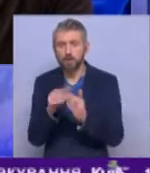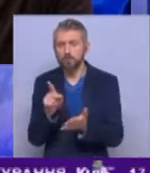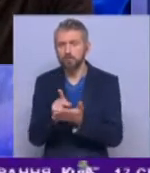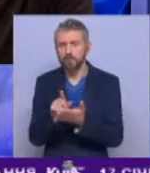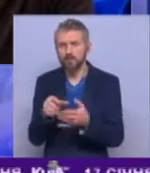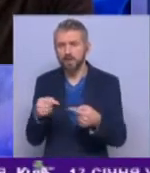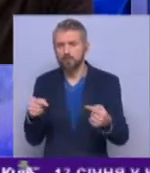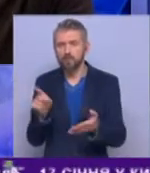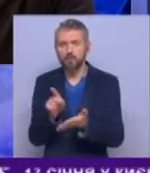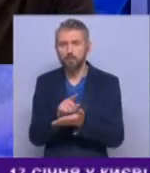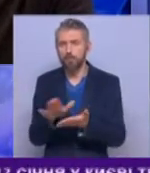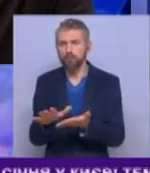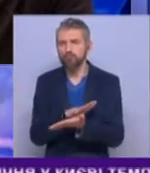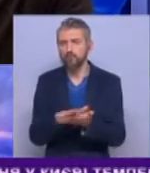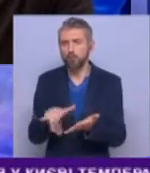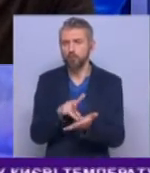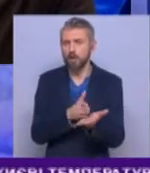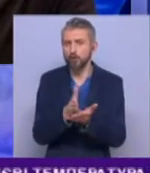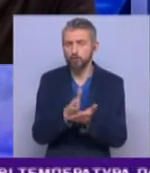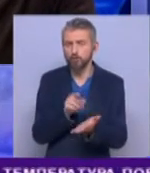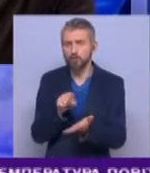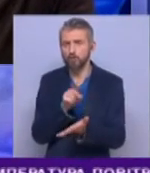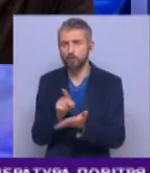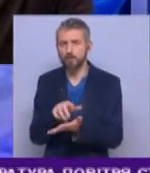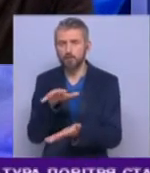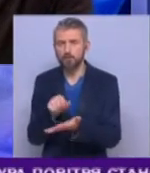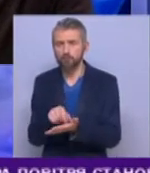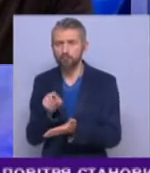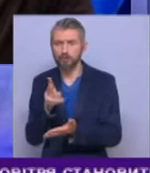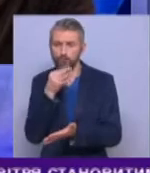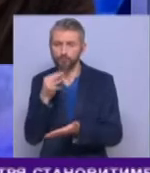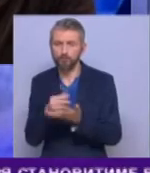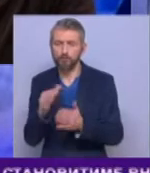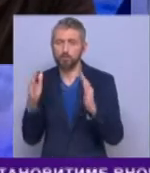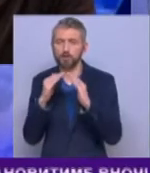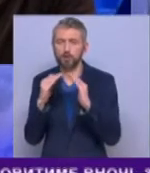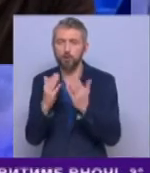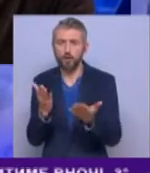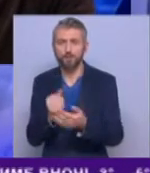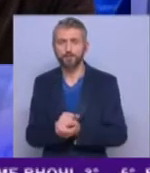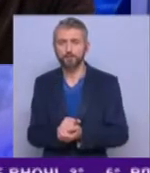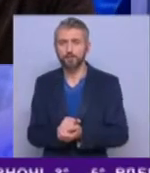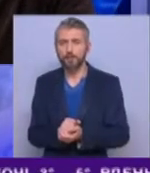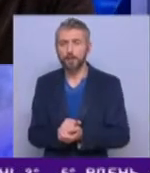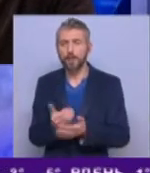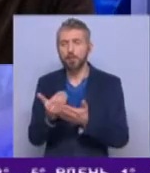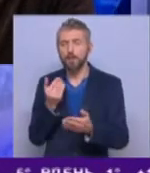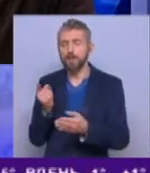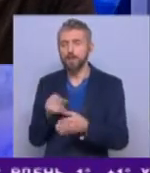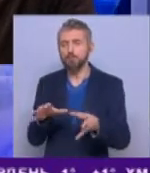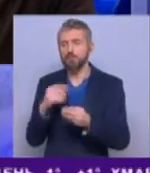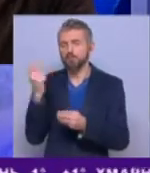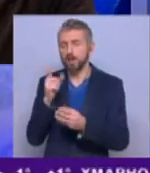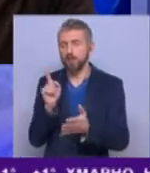чистити комунальні служби, цим повинні займатися безпосередньо утримувачі будинків, а перед цим